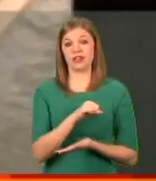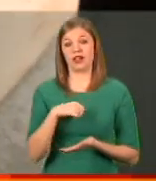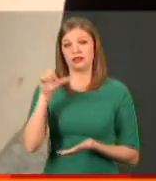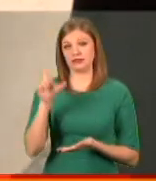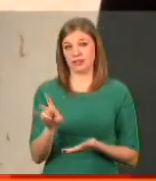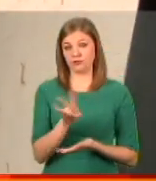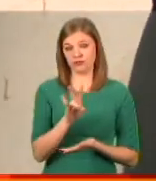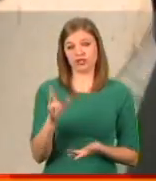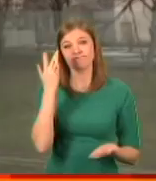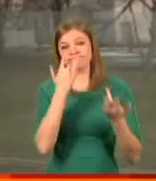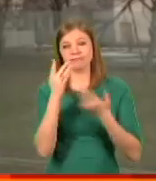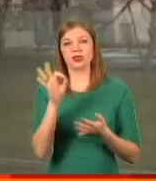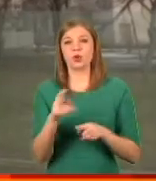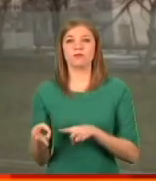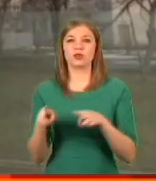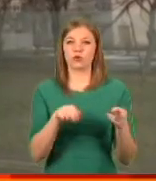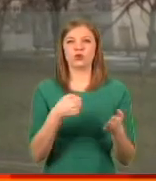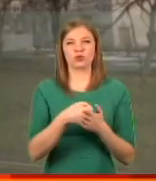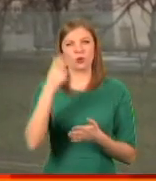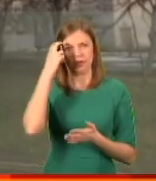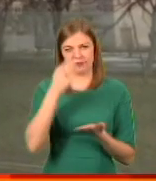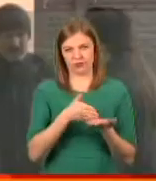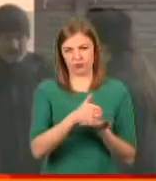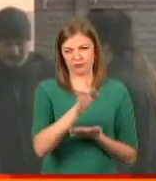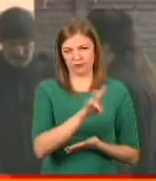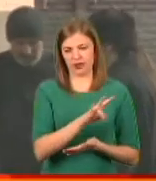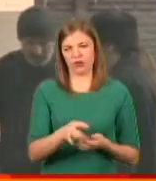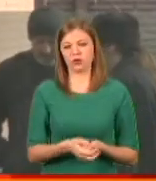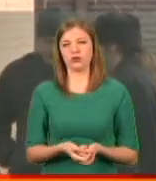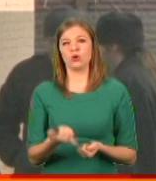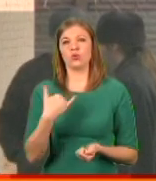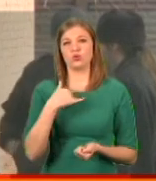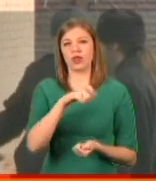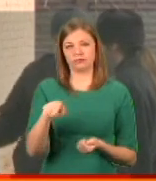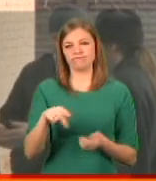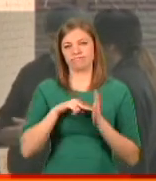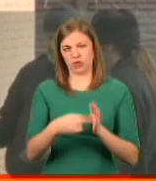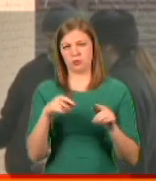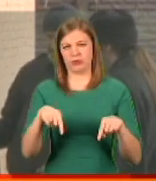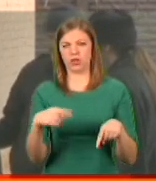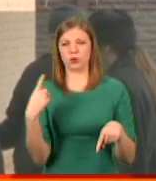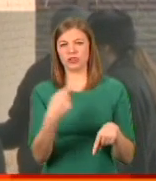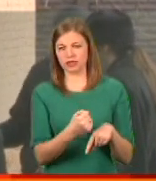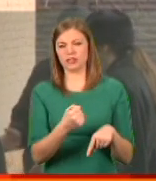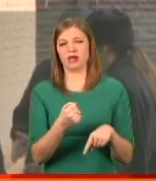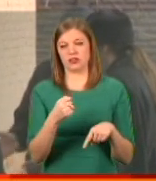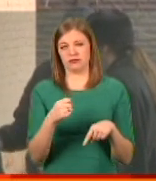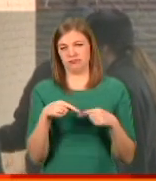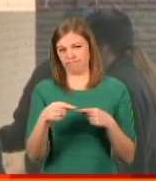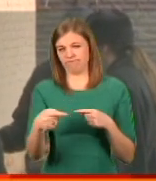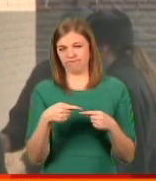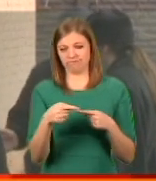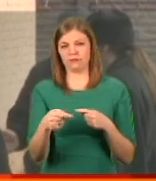священник розмірковує над переходом до Київського патріархату. Ми з прихожанами плануємо прямо на цій неділі, не далі, як на цій